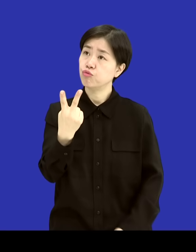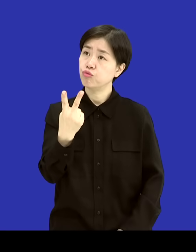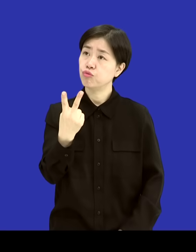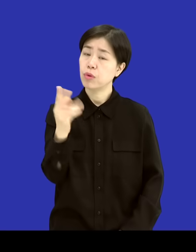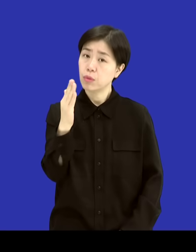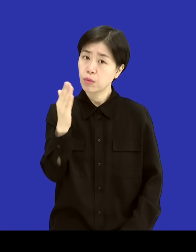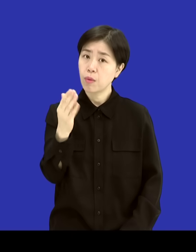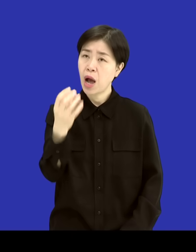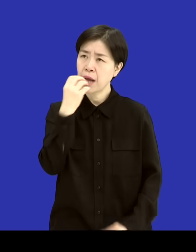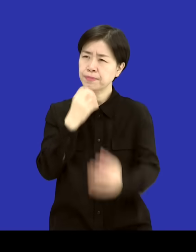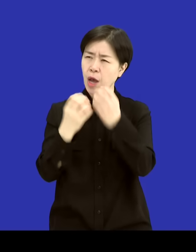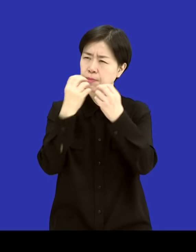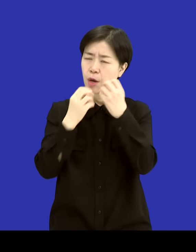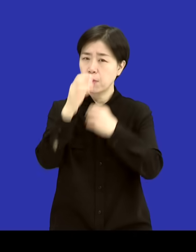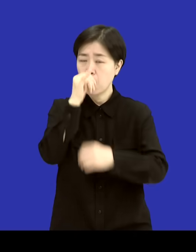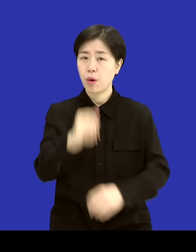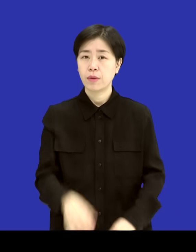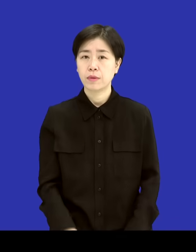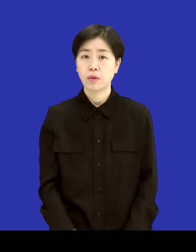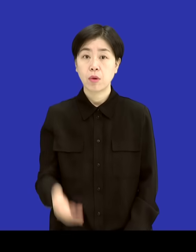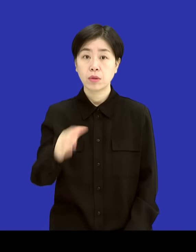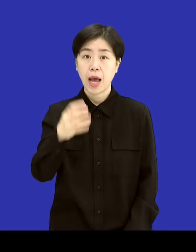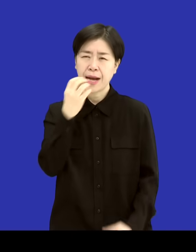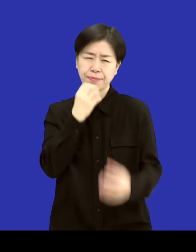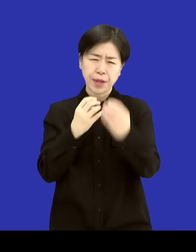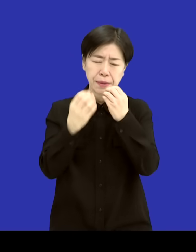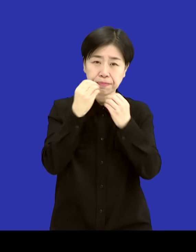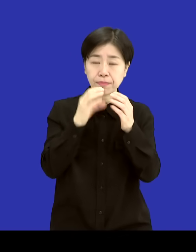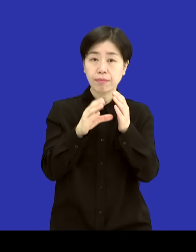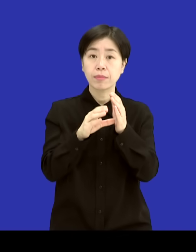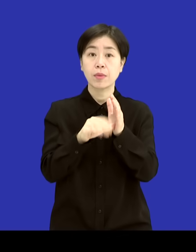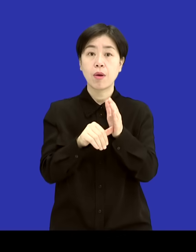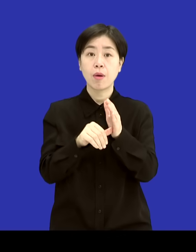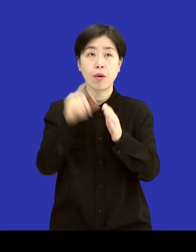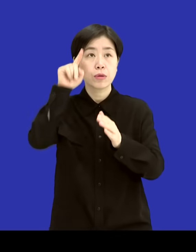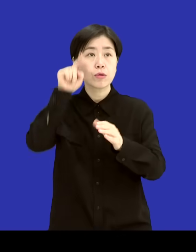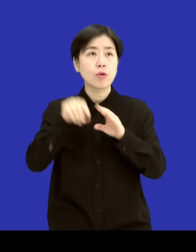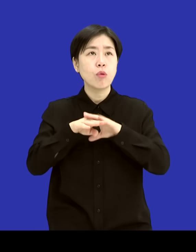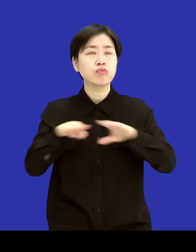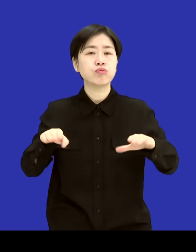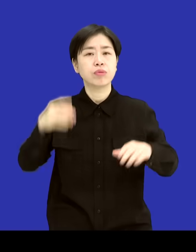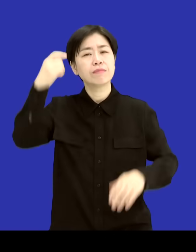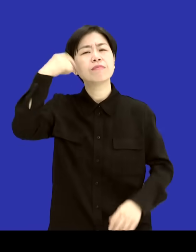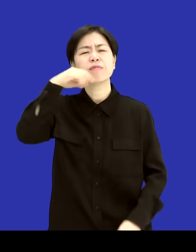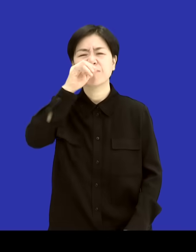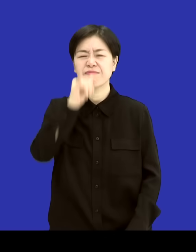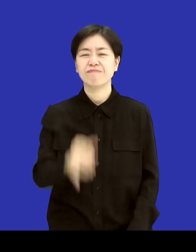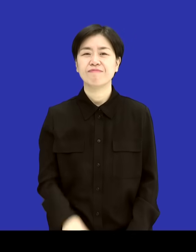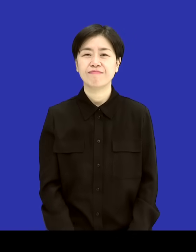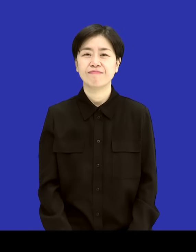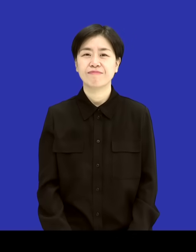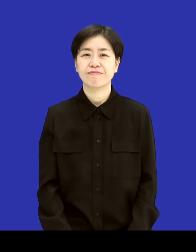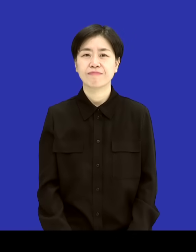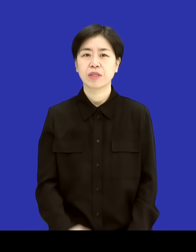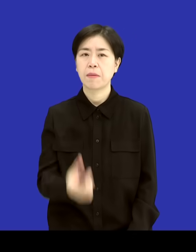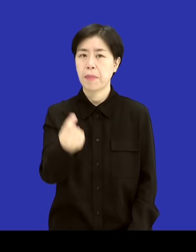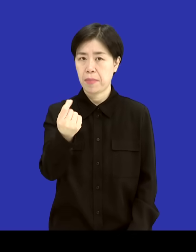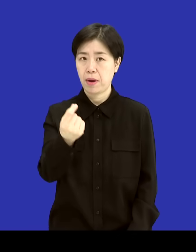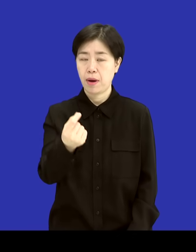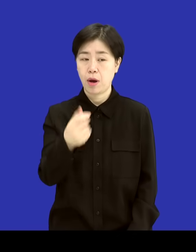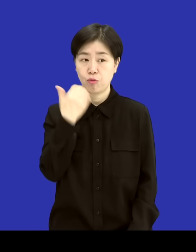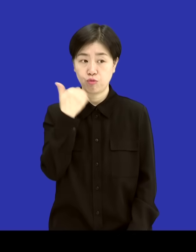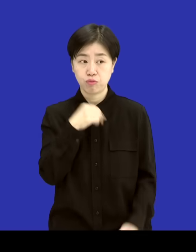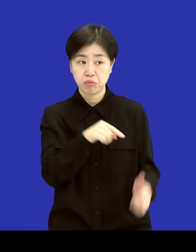먹는데 그걸 먹으면 이상하게 좀 스트레스가 풀리더라고요. 맞아요. 희열감이. 아니 이게 주변에 이렇게 살이 네. 갑자기 찐